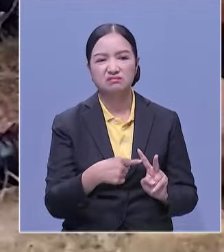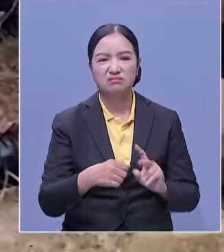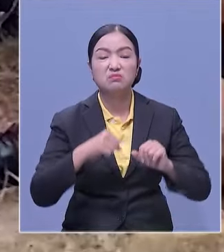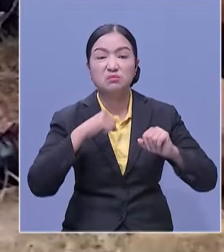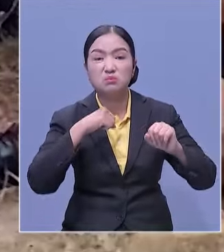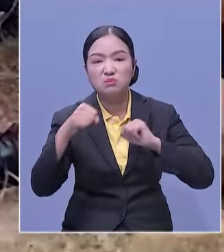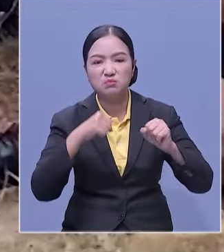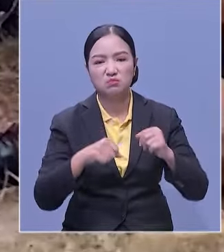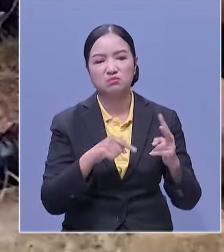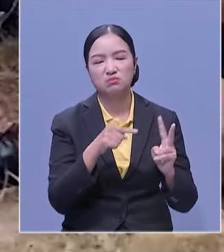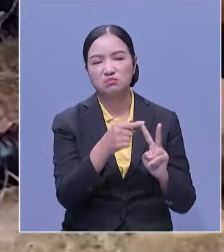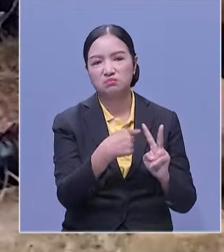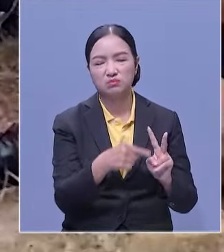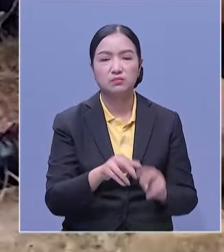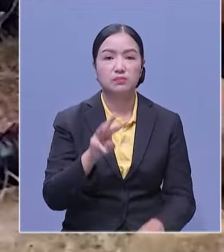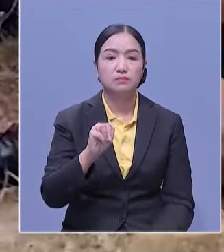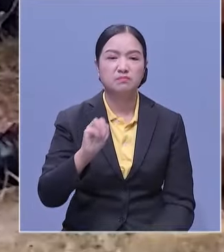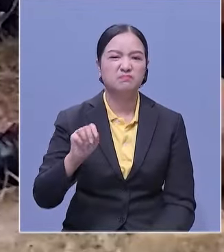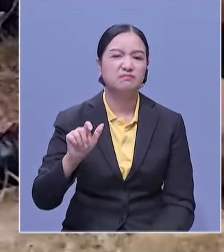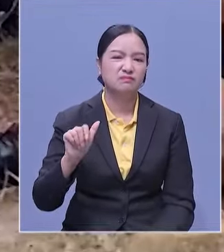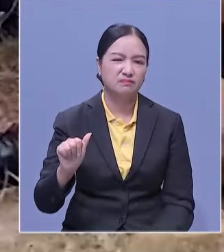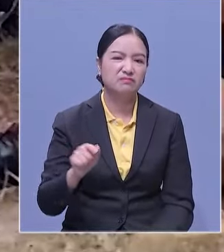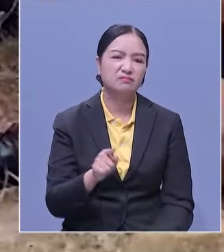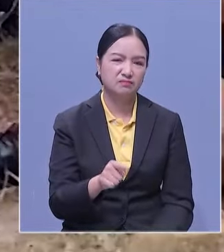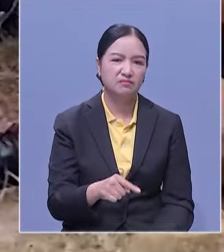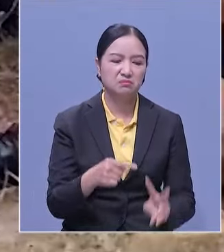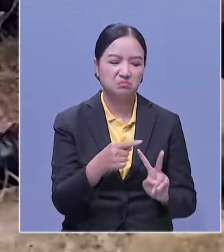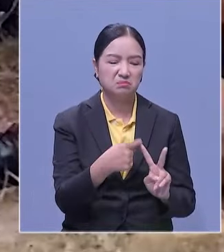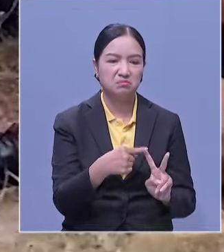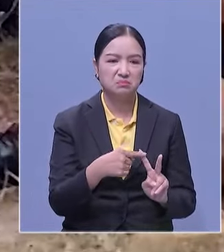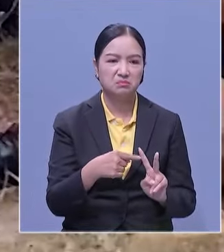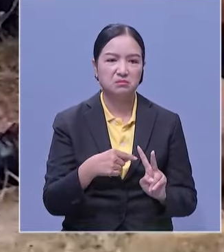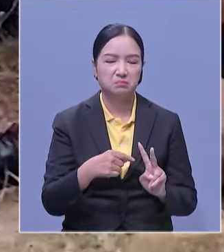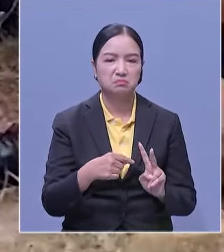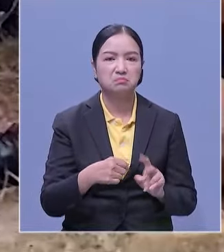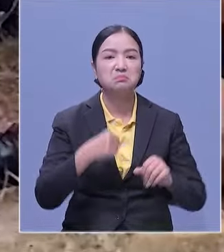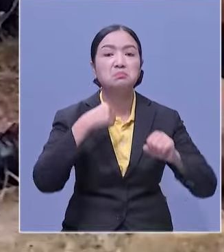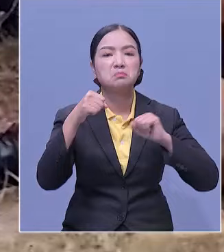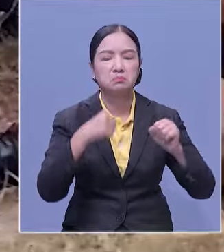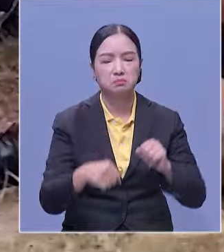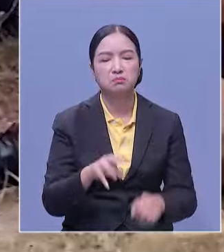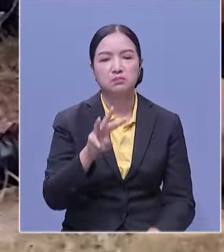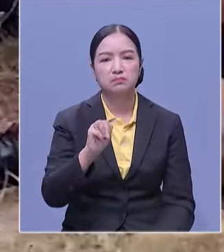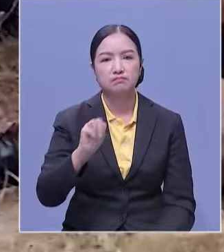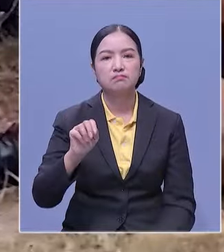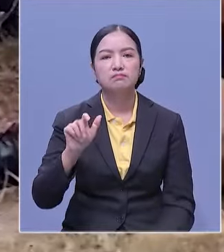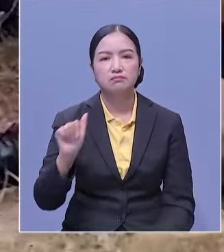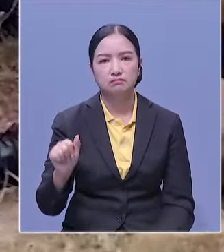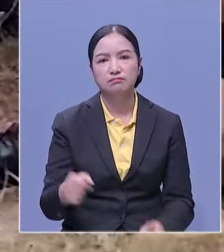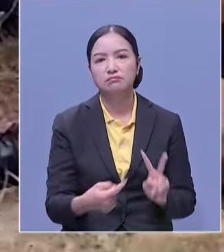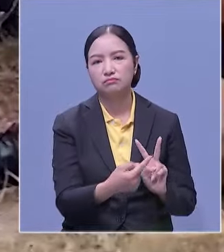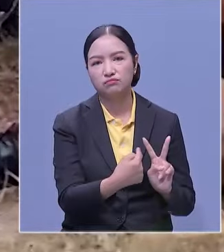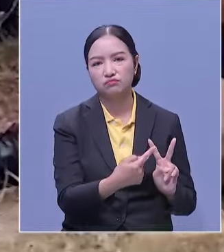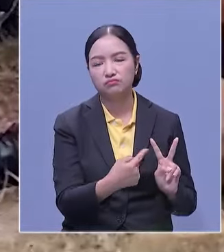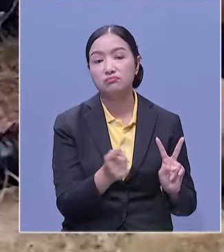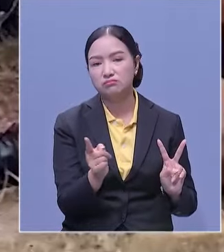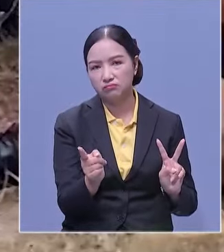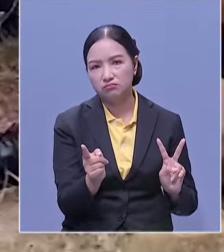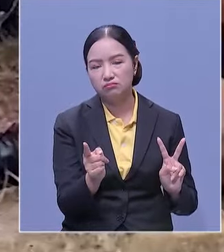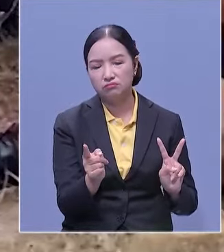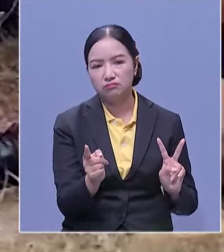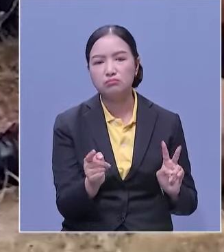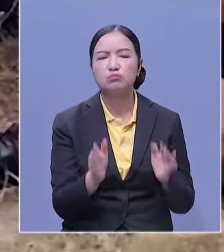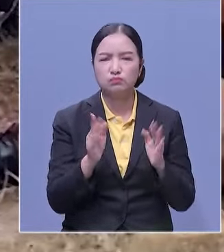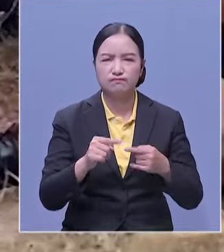MMAอ๋อบอกูนี่ไม่แปลกใจเลยที่คว่ำเจ้าหน้าที่ตำรวจได้ครับซึ่งโพสต์นี้คนเข้าไป